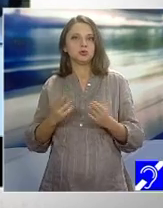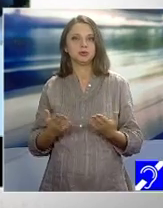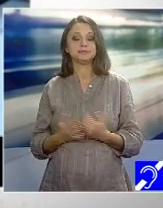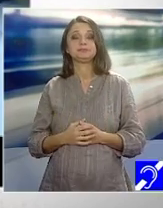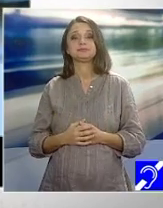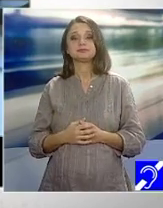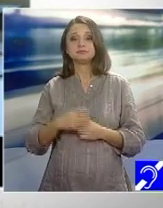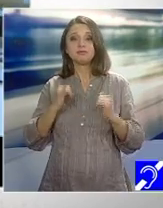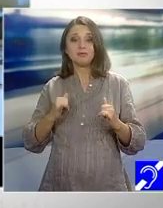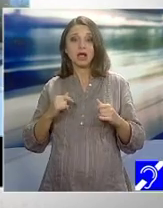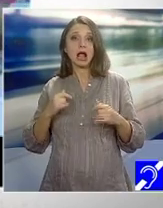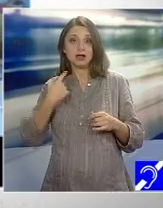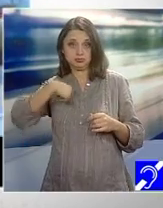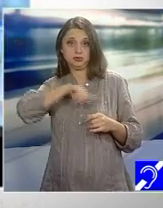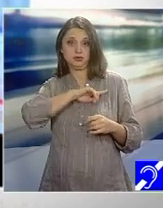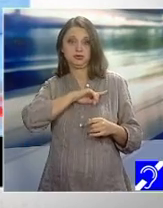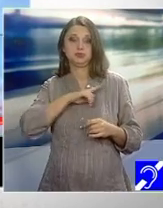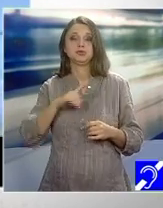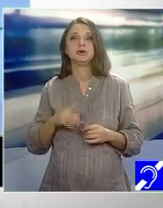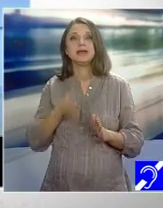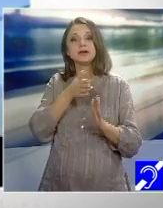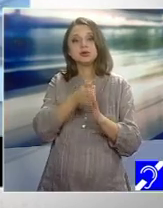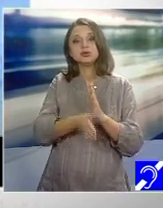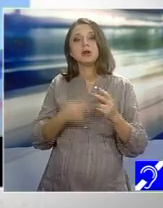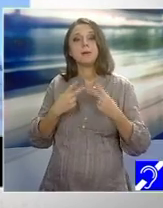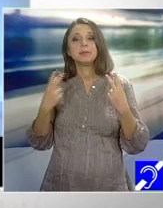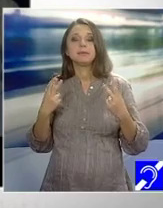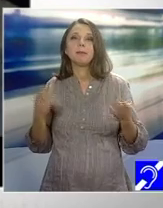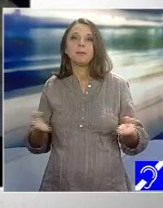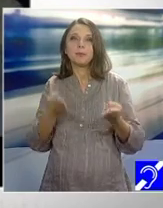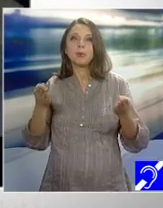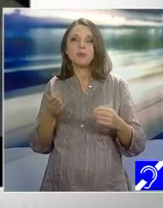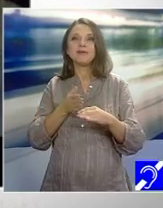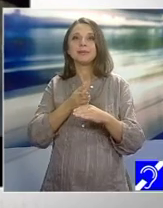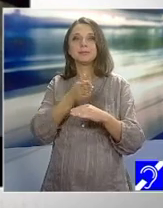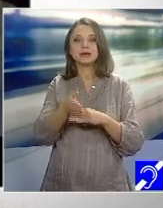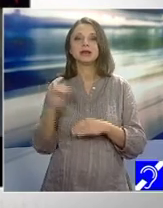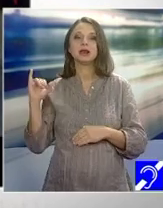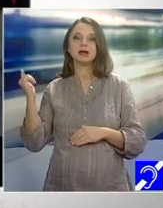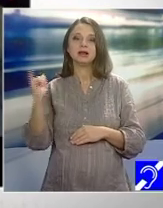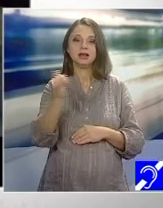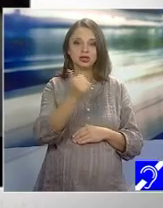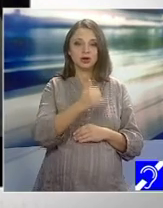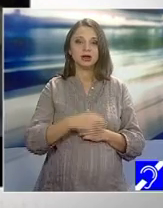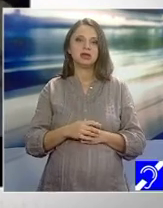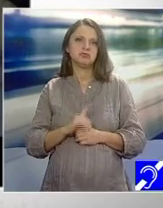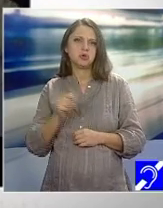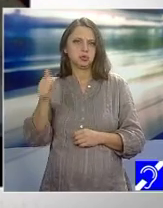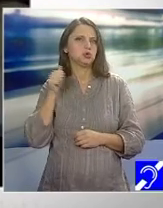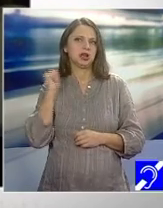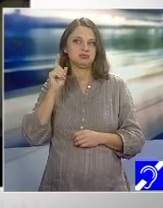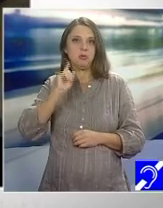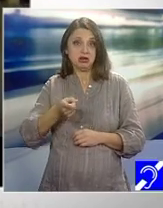ea este în principal promovată prin călătorii. Nu neapărat turism,